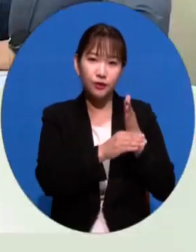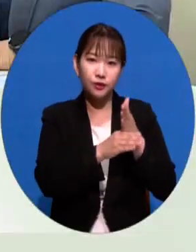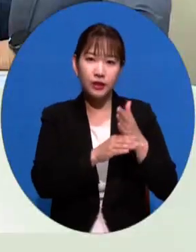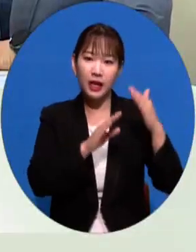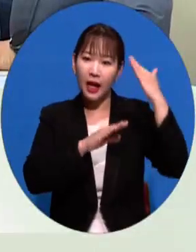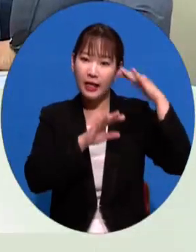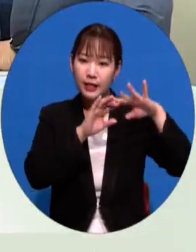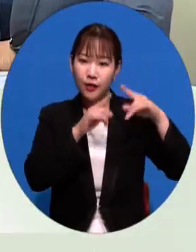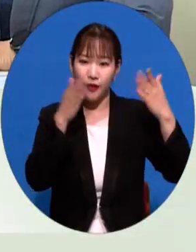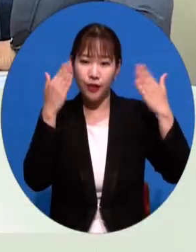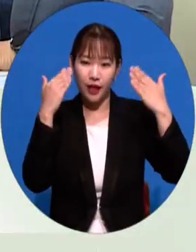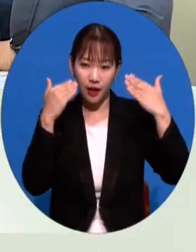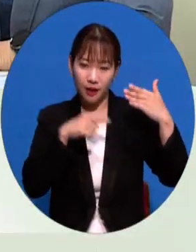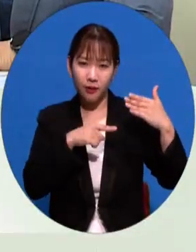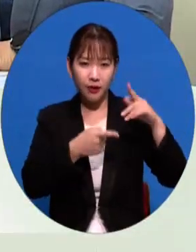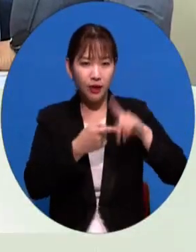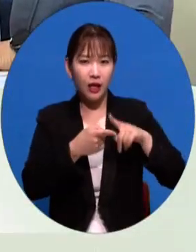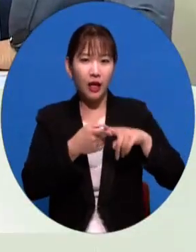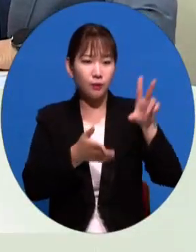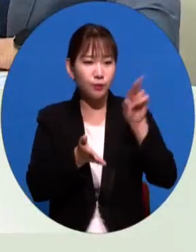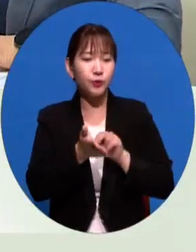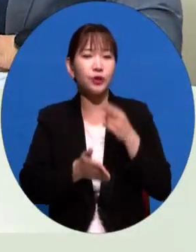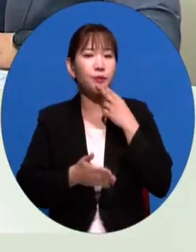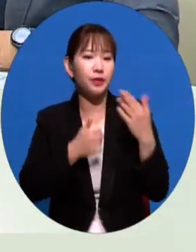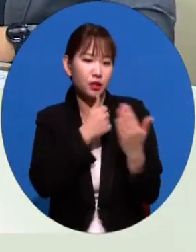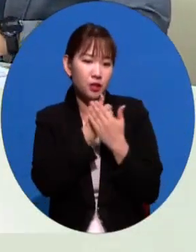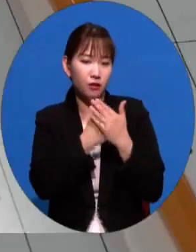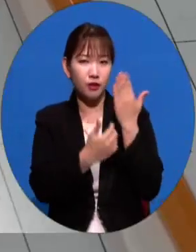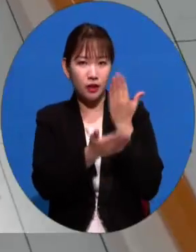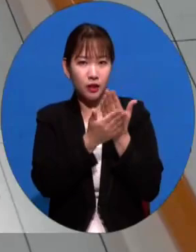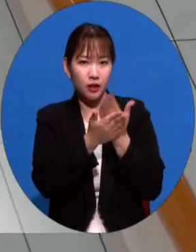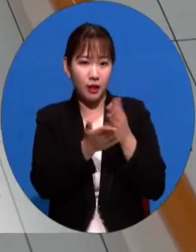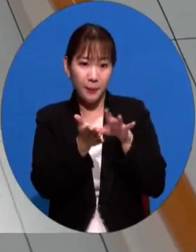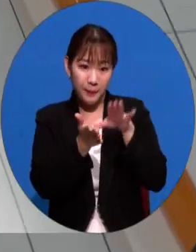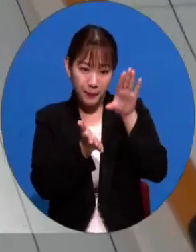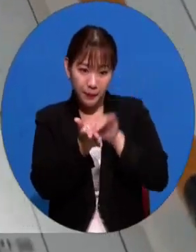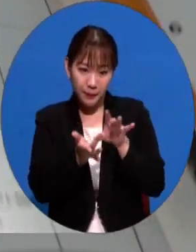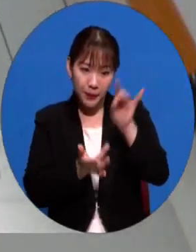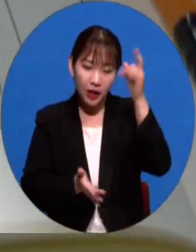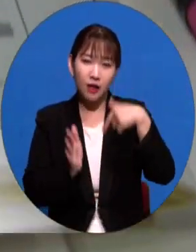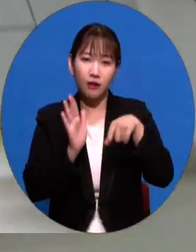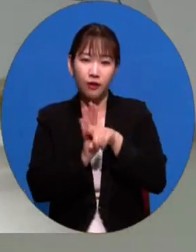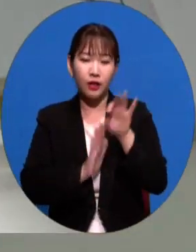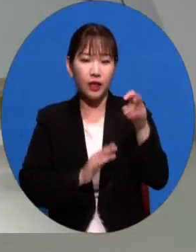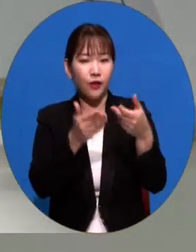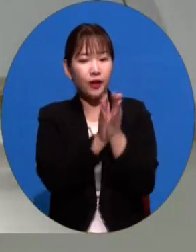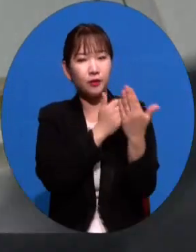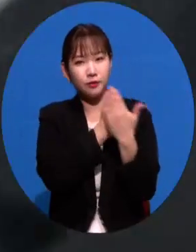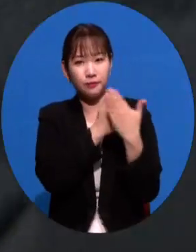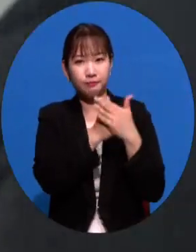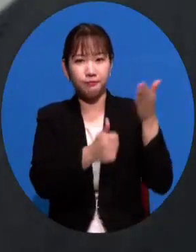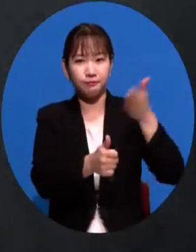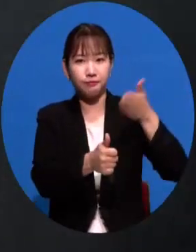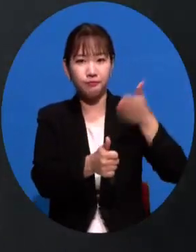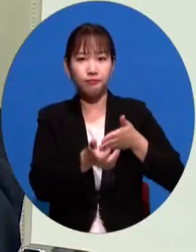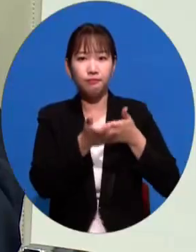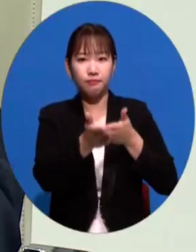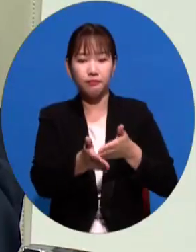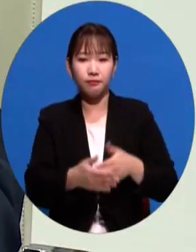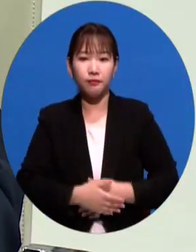있는 한국에너지공과대학을 향한 차질 없는 지원 등의 현안이 채택될 수 있도록 여당이 도와달라고